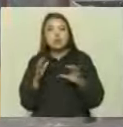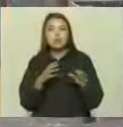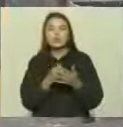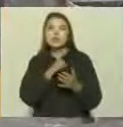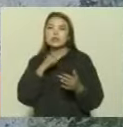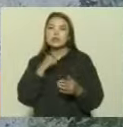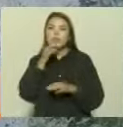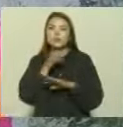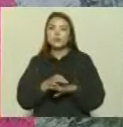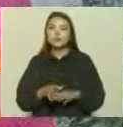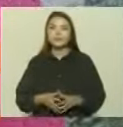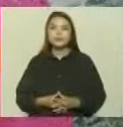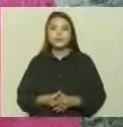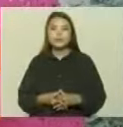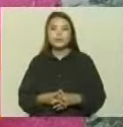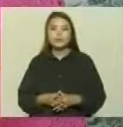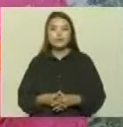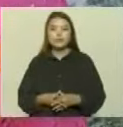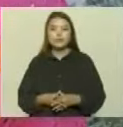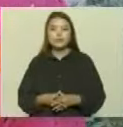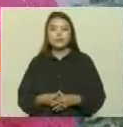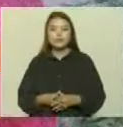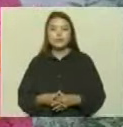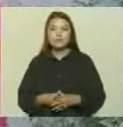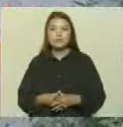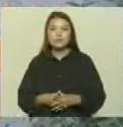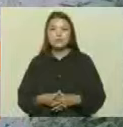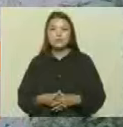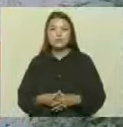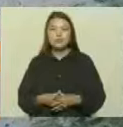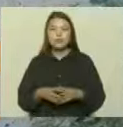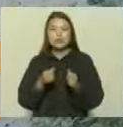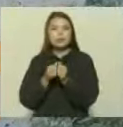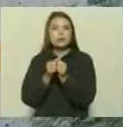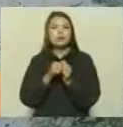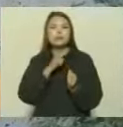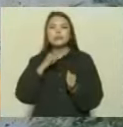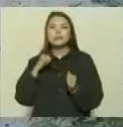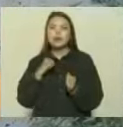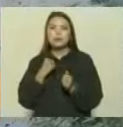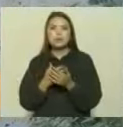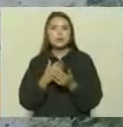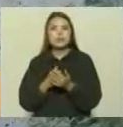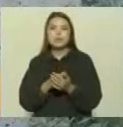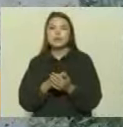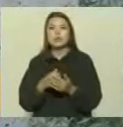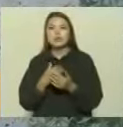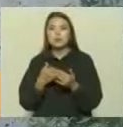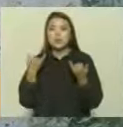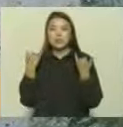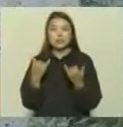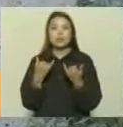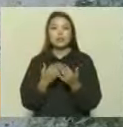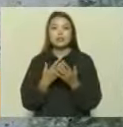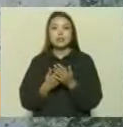ол. Единственное, что люди помогли собрать на землю. Көршілердің өздері иттерге маза бермейді. Біз қайта осындай